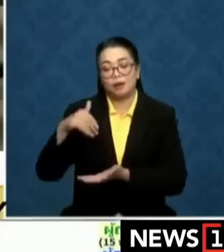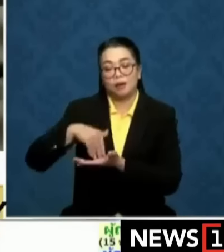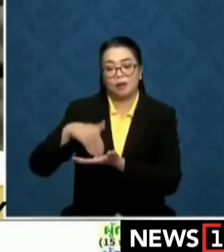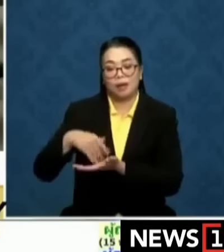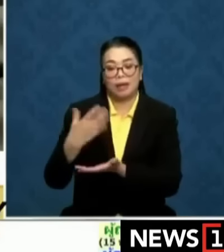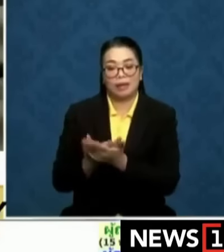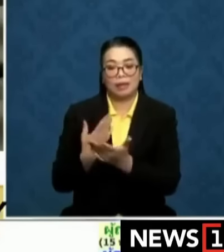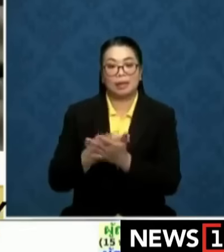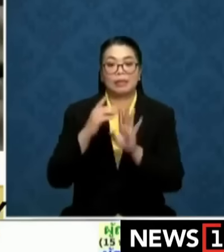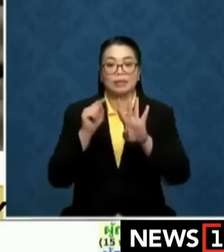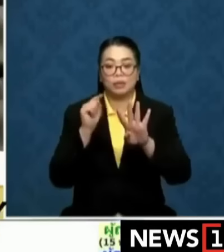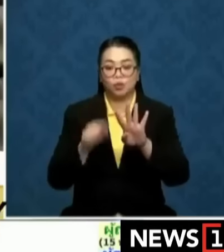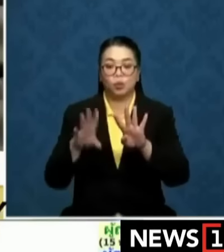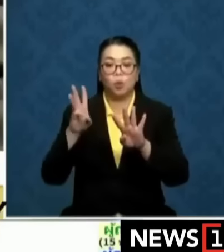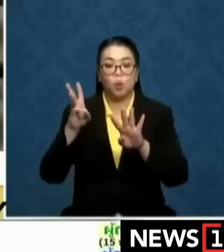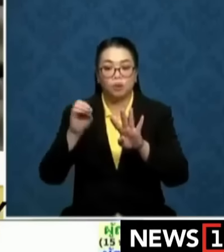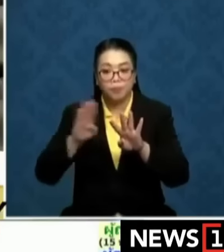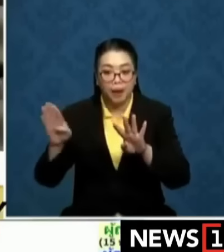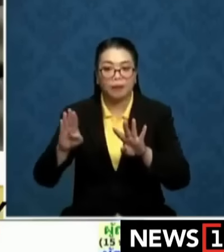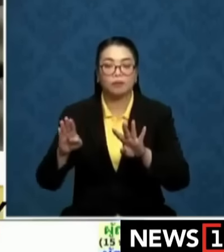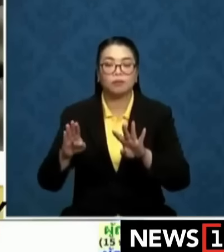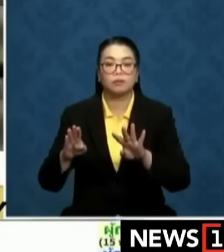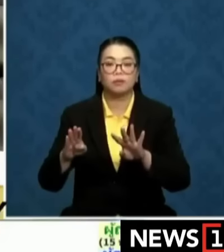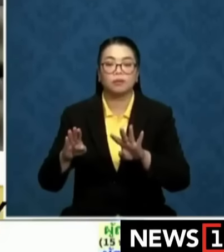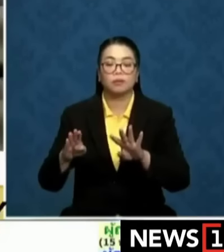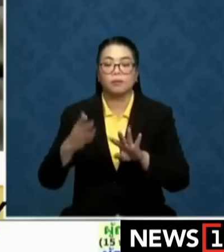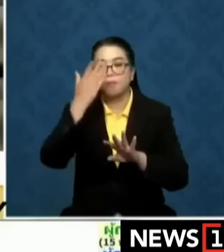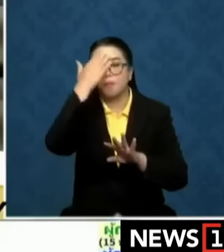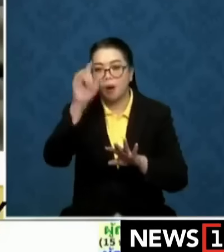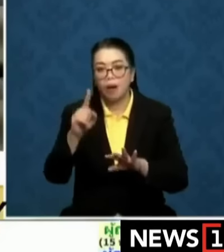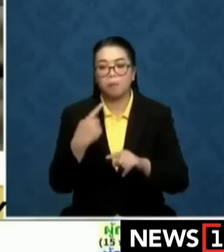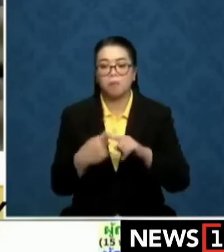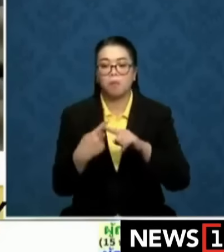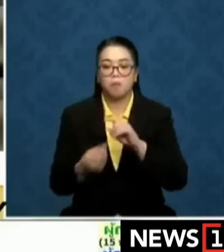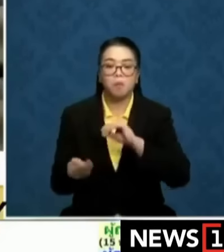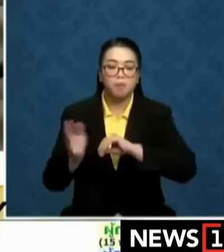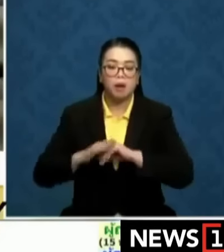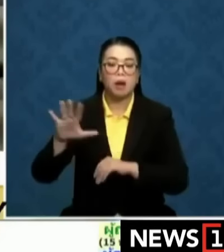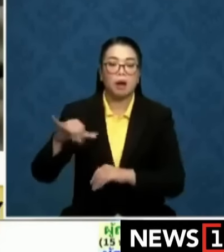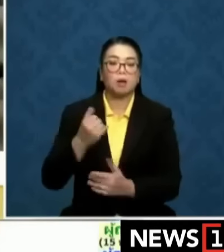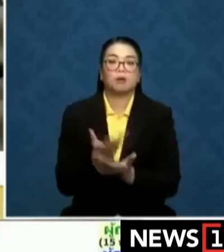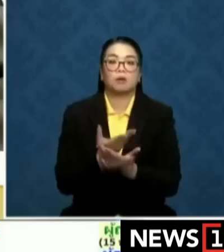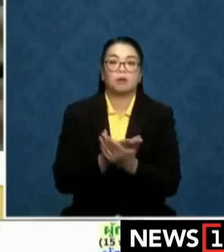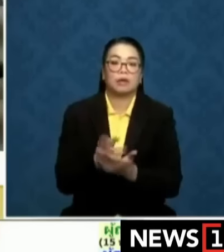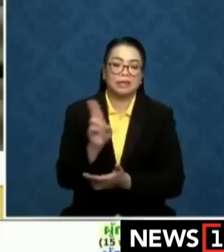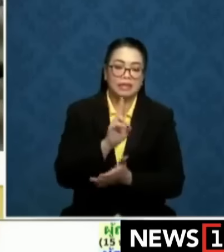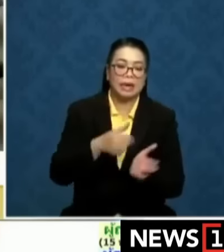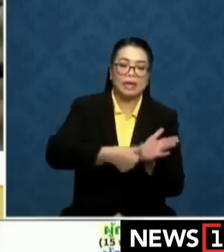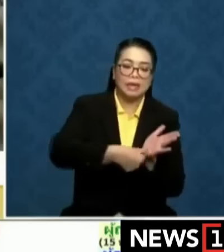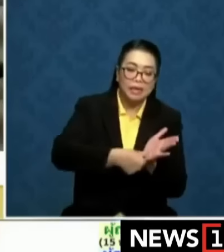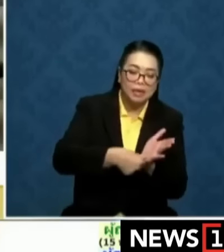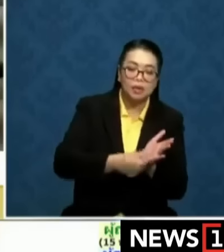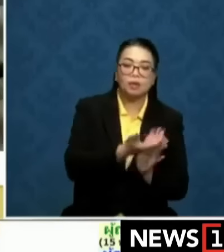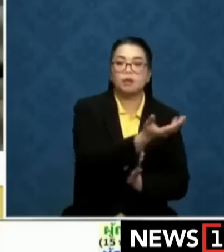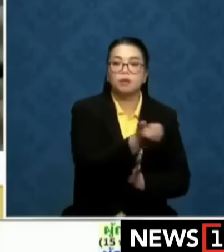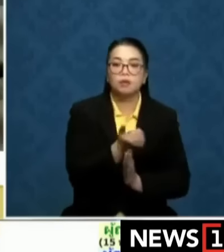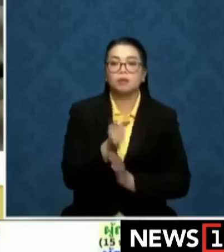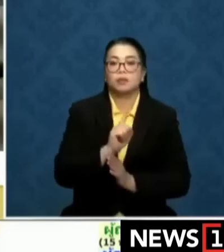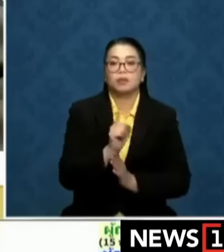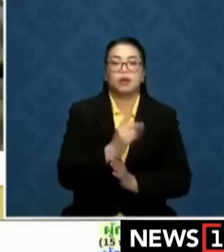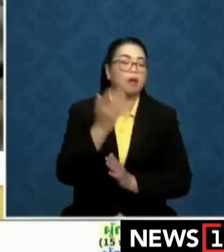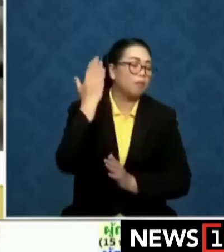ที่ยังต้องตั้งงบกลางเอาไว้ช่วยลดค่าไฟให้กับประชาชนแทนที่จะเอาเงินไปทำดิจิตอลวอลเล็ตอย่าเอางบกลางไปทำนโยบายของพรรคเ